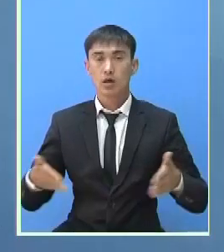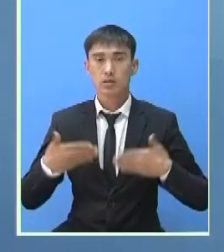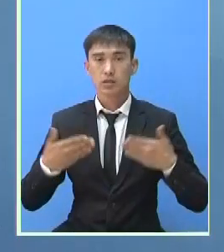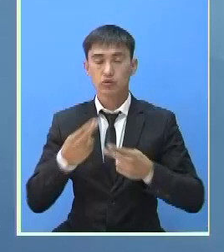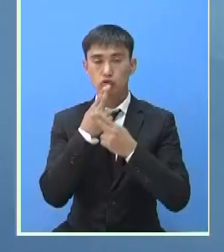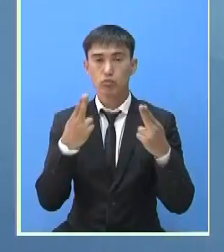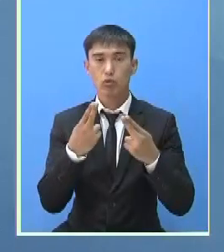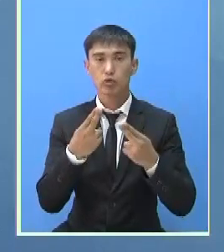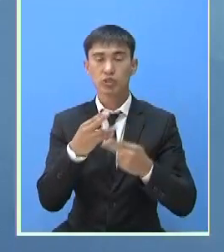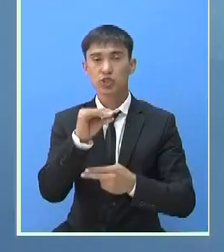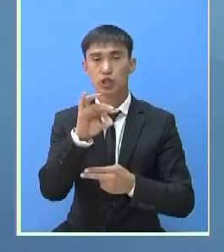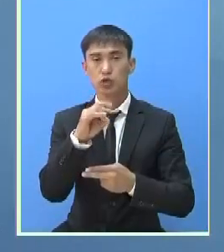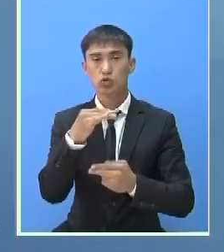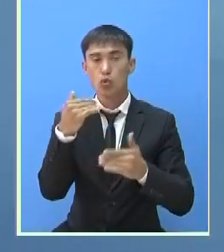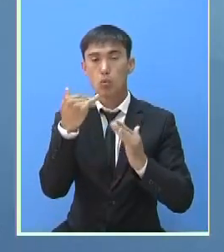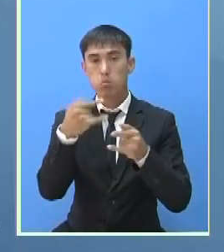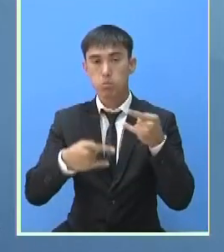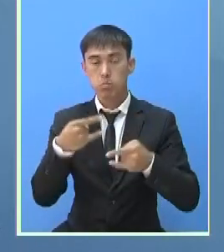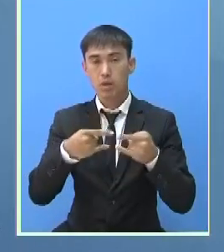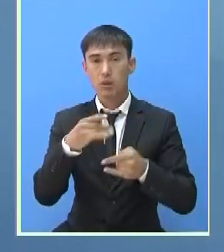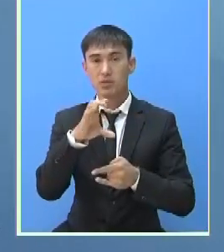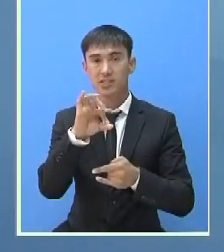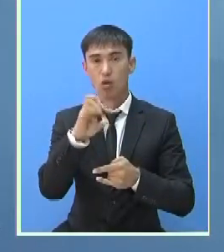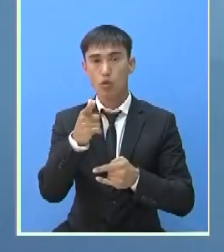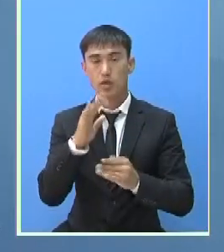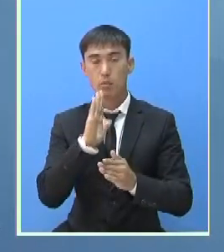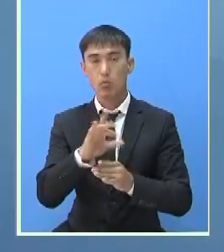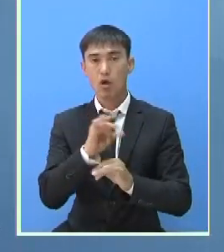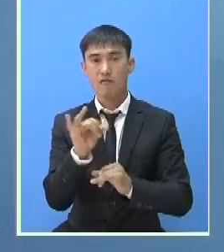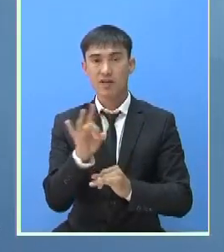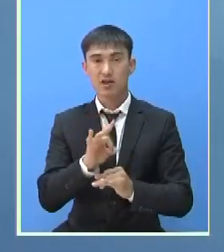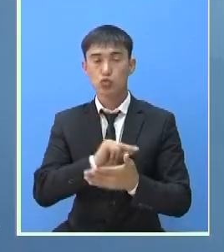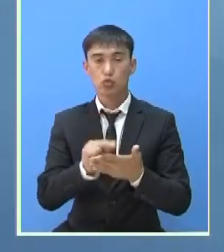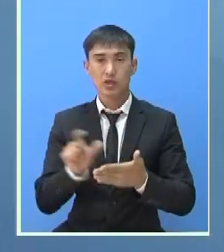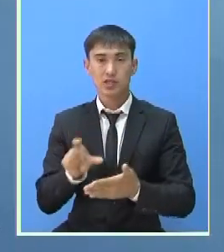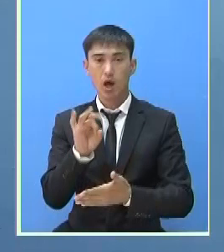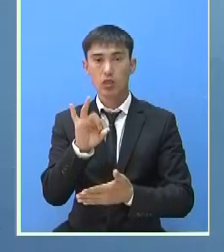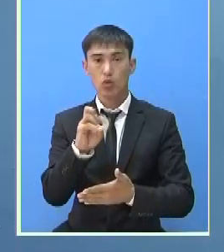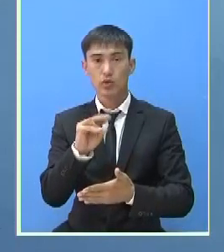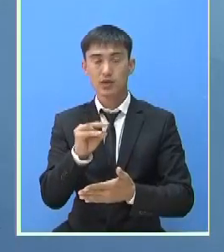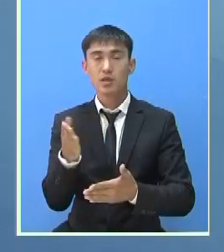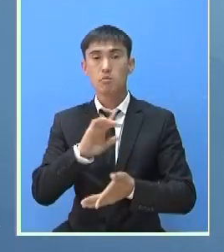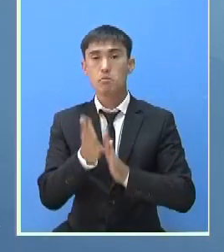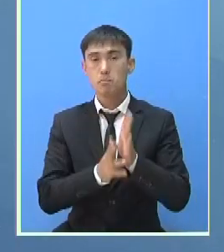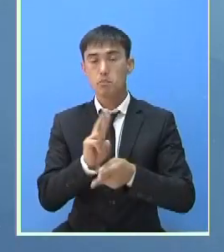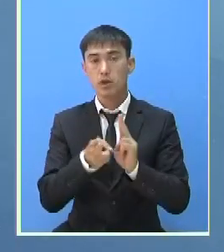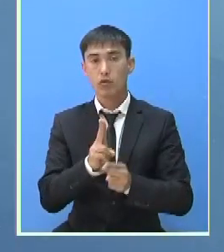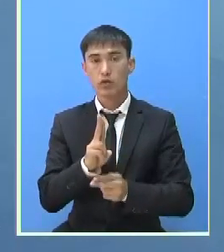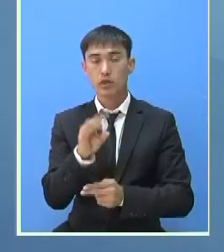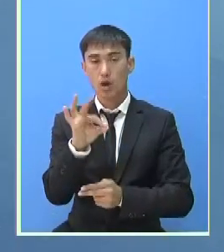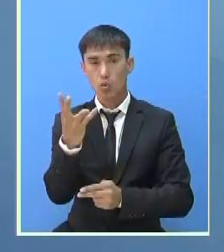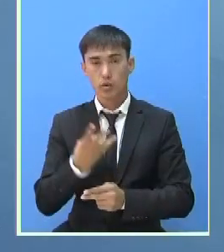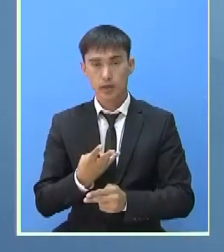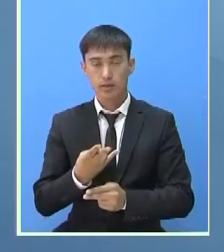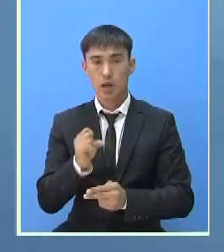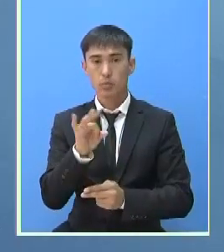Здравствуйте! В эфире телеканала ЖТСУ. Вы смотрите программу «Сегодня». В студии прямого эфира журналист Антон Хатиновский. Ну а сурдоперевод, как всегда, осуществляет мой